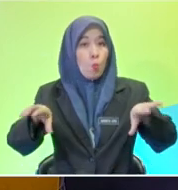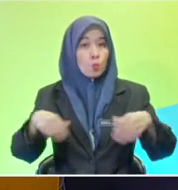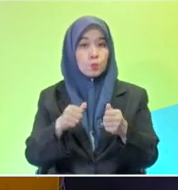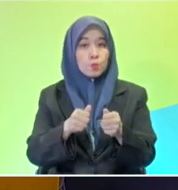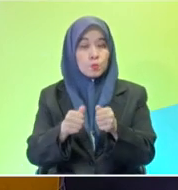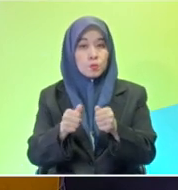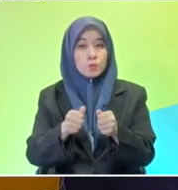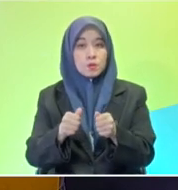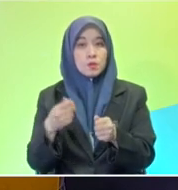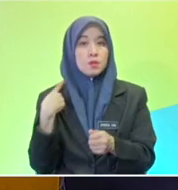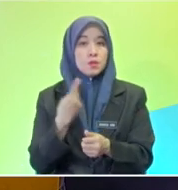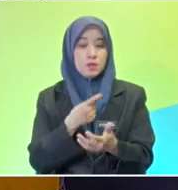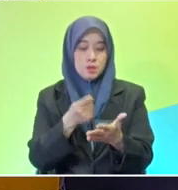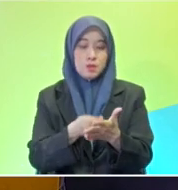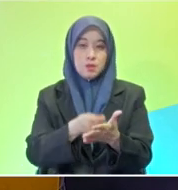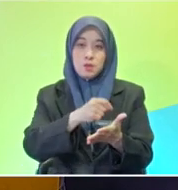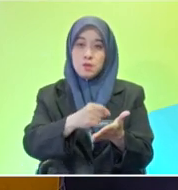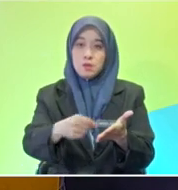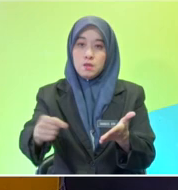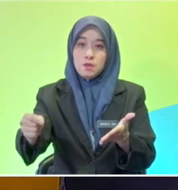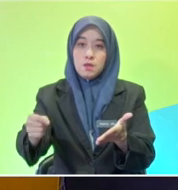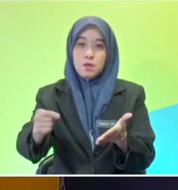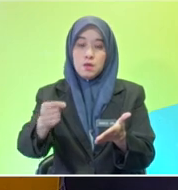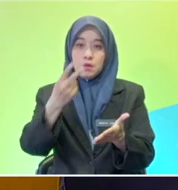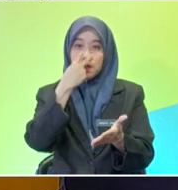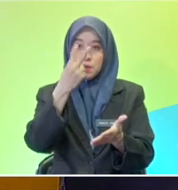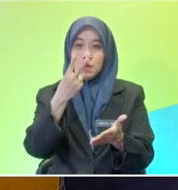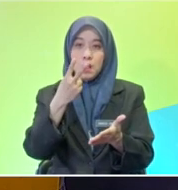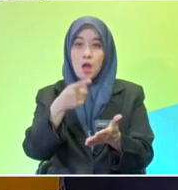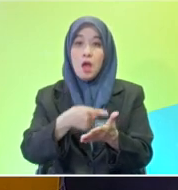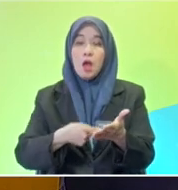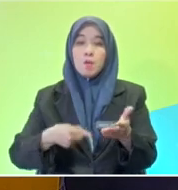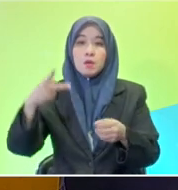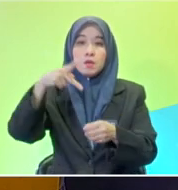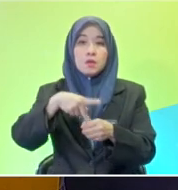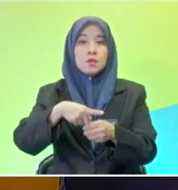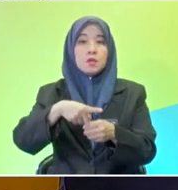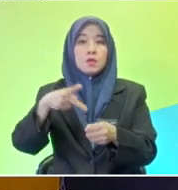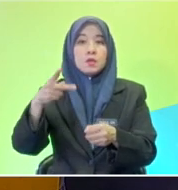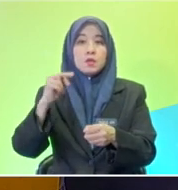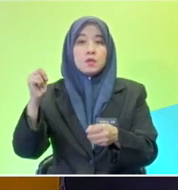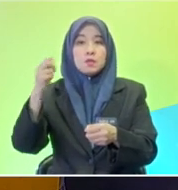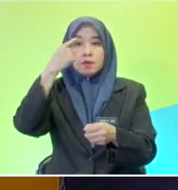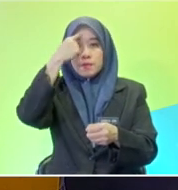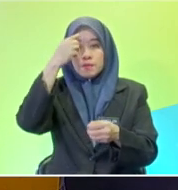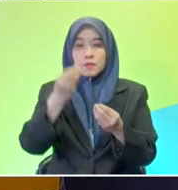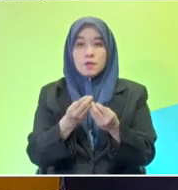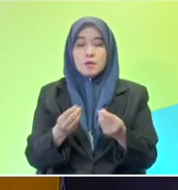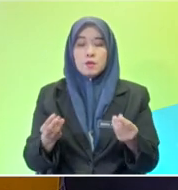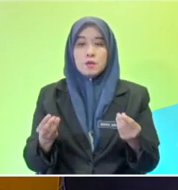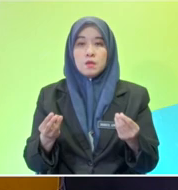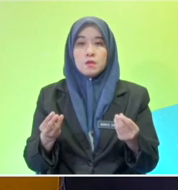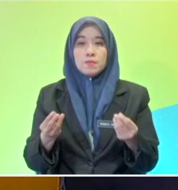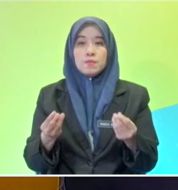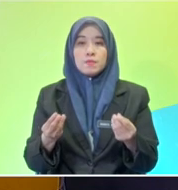kita tandakan pemerhatian? Apakah kandungan bagi tanah kebun? Okey. Dan juga